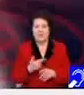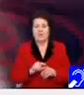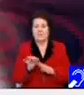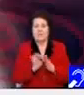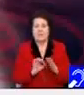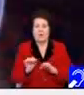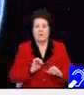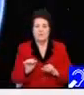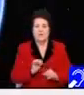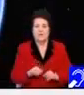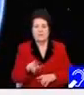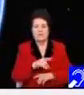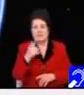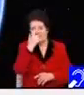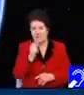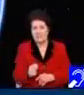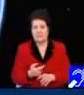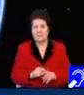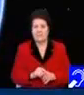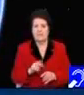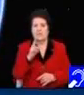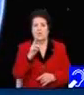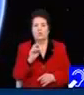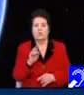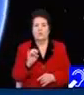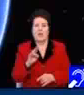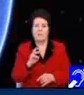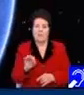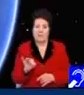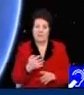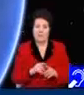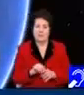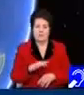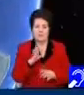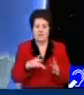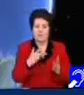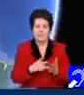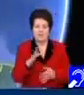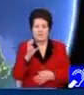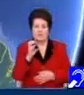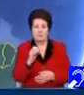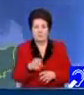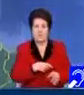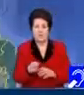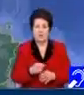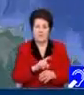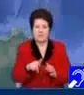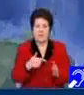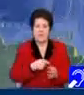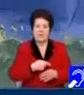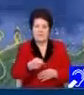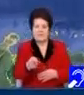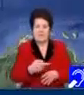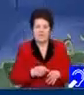Imediat, autoritățile din zonă au declanșat o alertă de tsunami. Seismul s-a simțit și în capitală, la peste 500 de kilometri distanță și